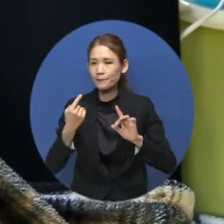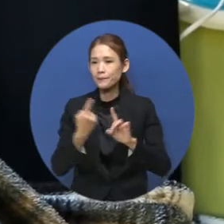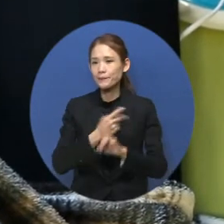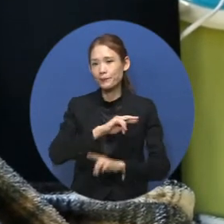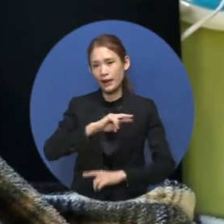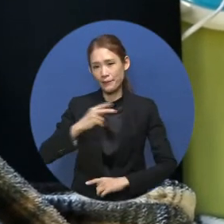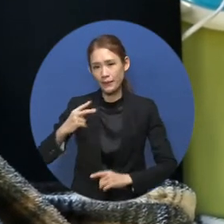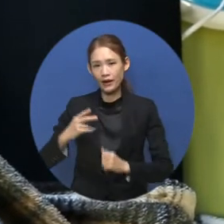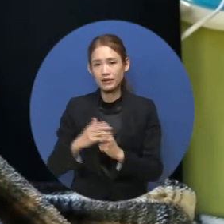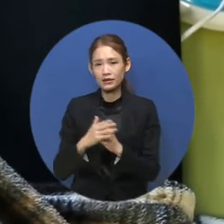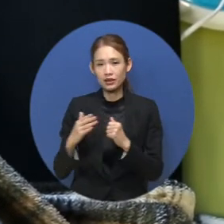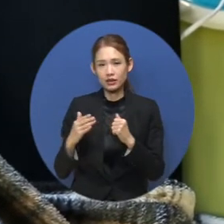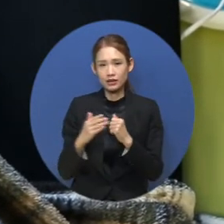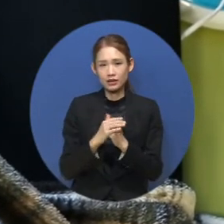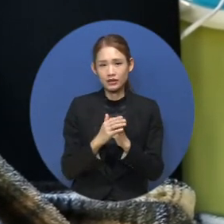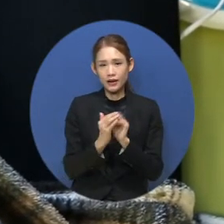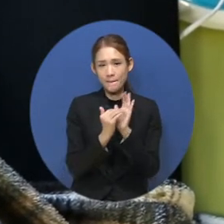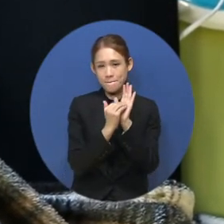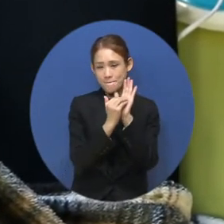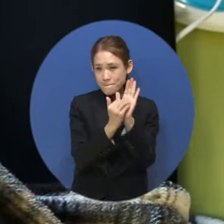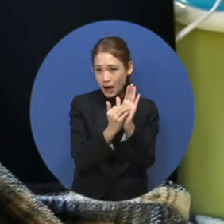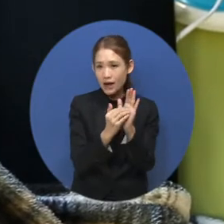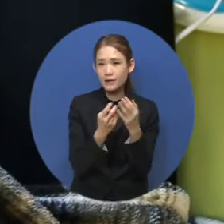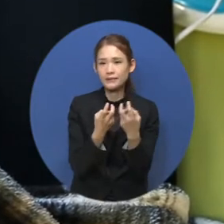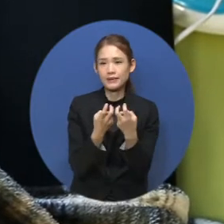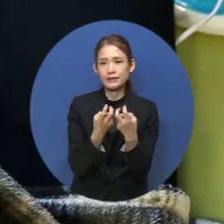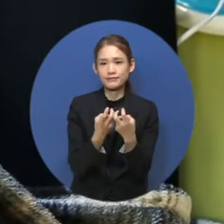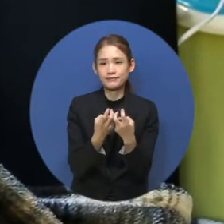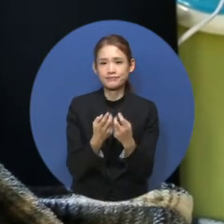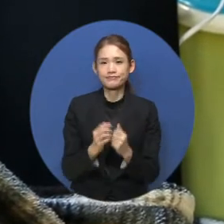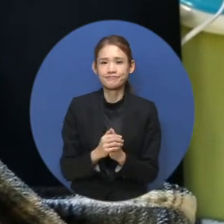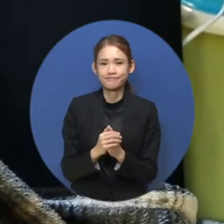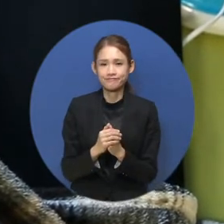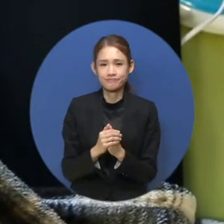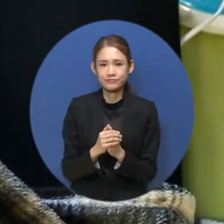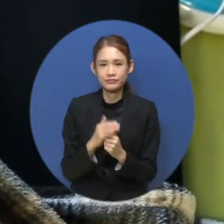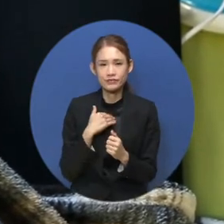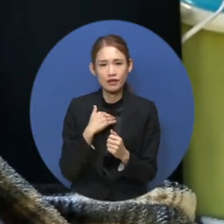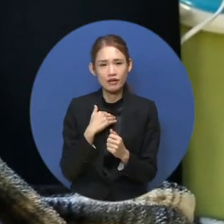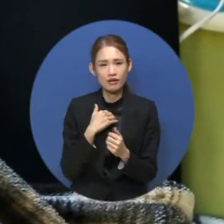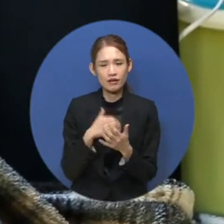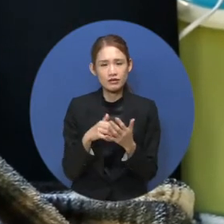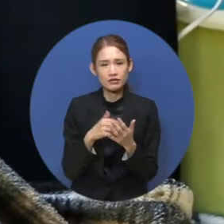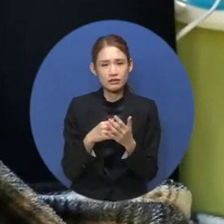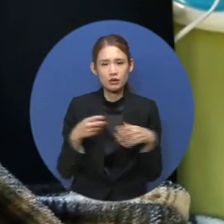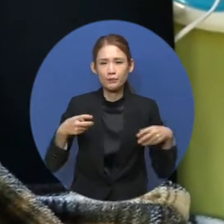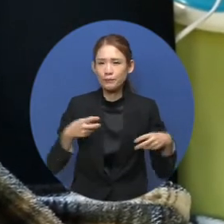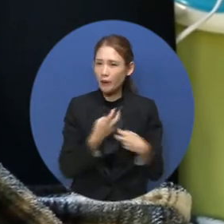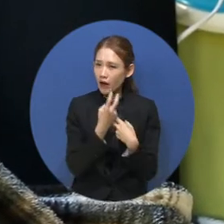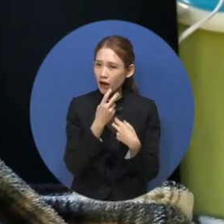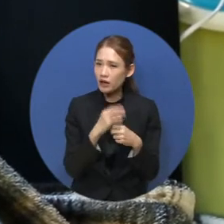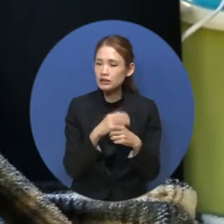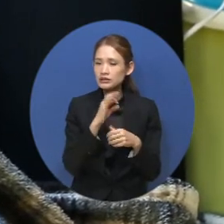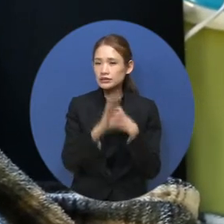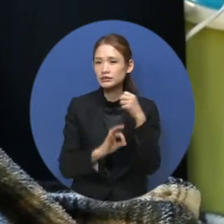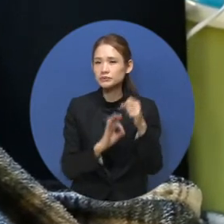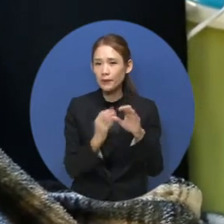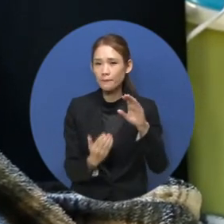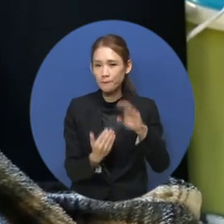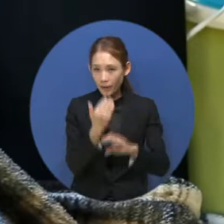변형 막는 방법이기도 하거든요. 그래서 제가 지금 10년 됐는데